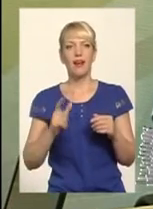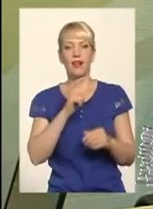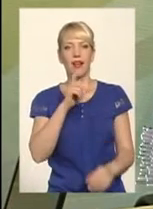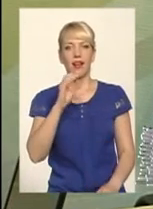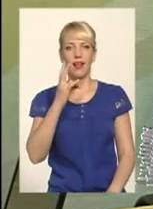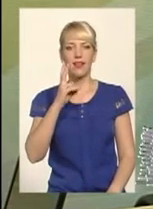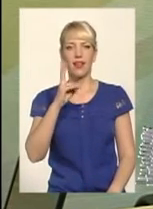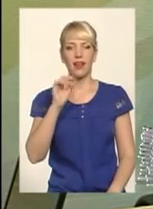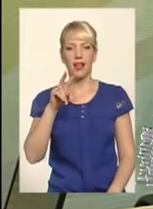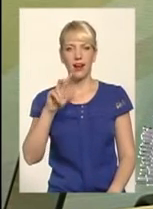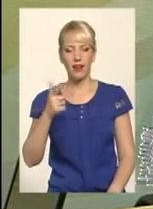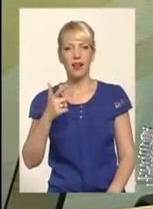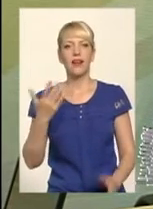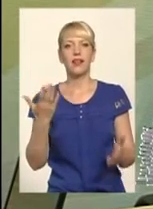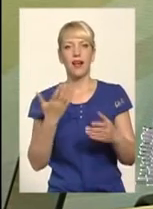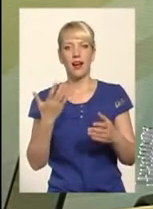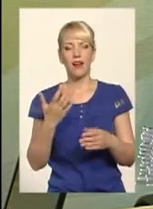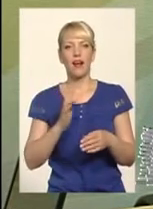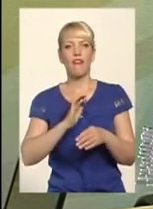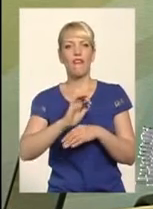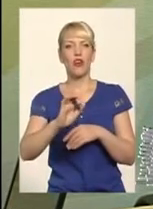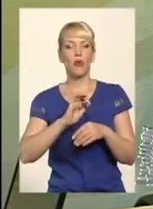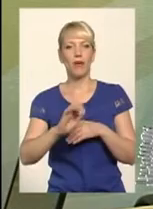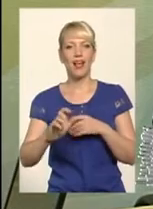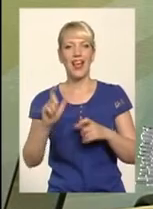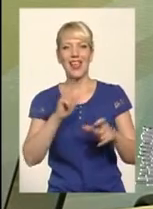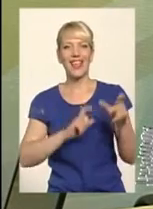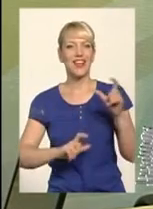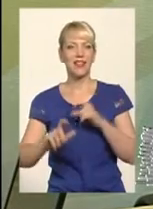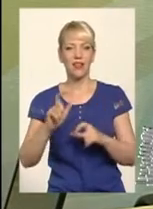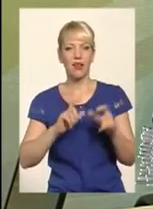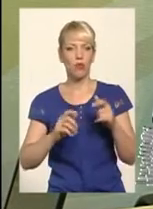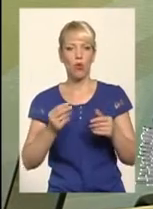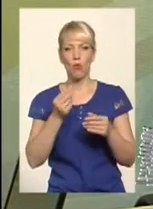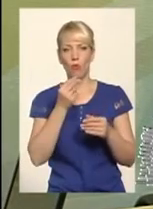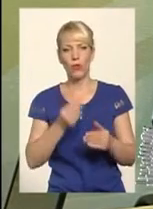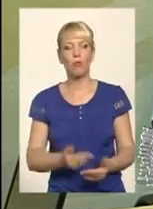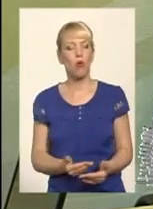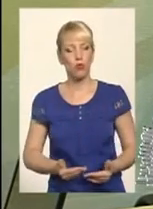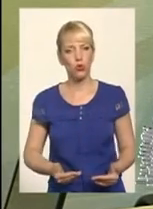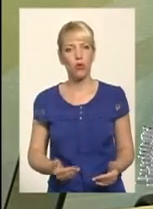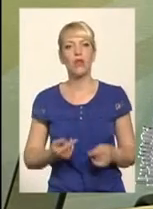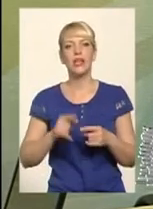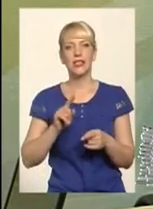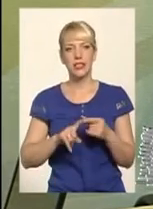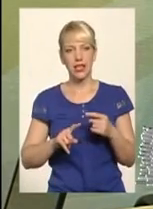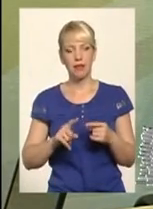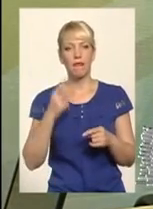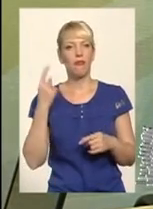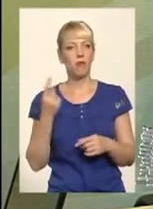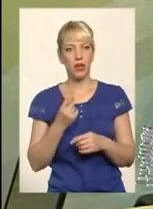і мав безпосередньо, скажімо, якраз контакт з такими структурами відповідними, які є в цих країнах. Перш за все,